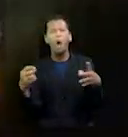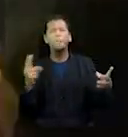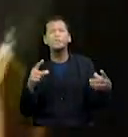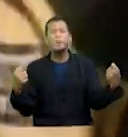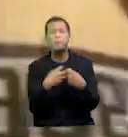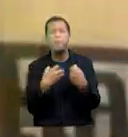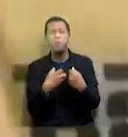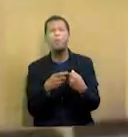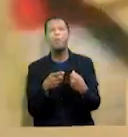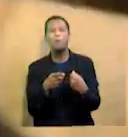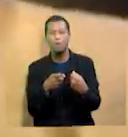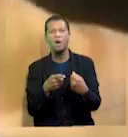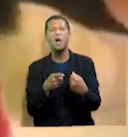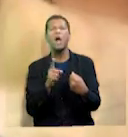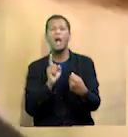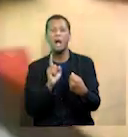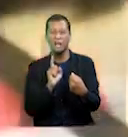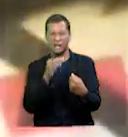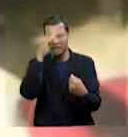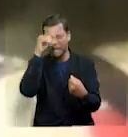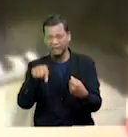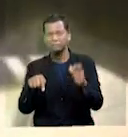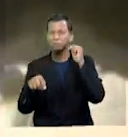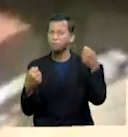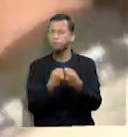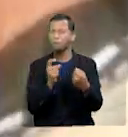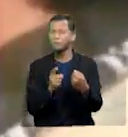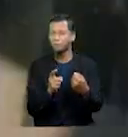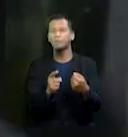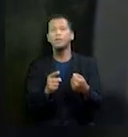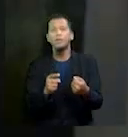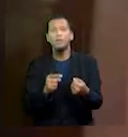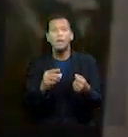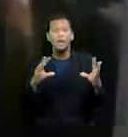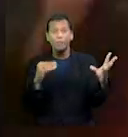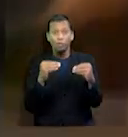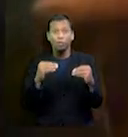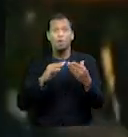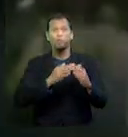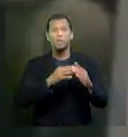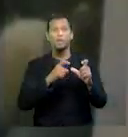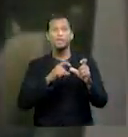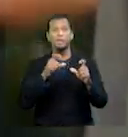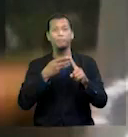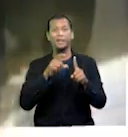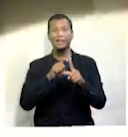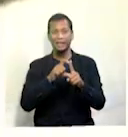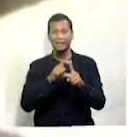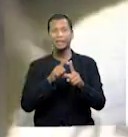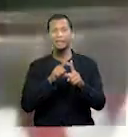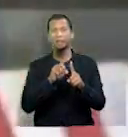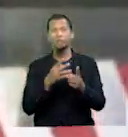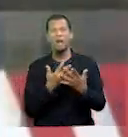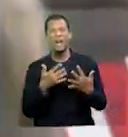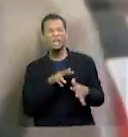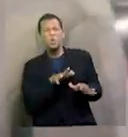aksi ini membuat dua kelompok remaja laki-laki baku hantam keributan remaja komunitas SCBD bersama keluarga agar berkumpulnya mereka